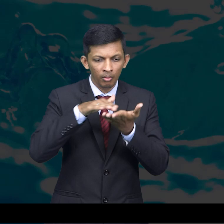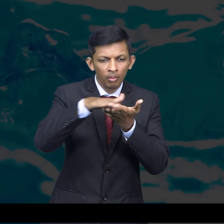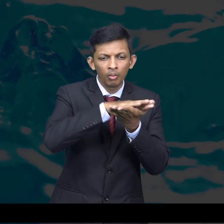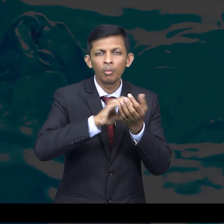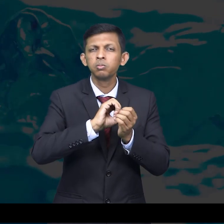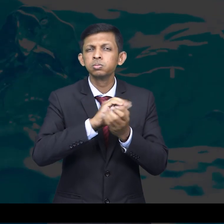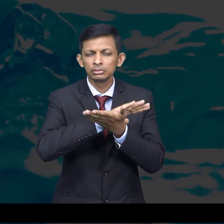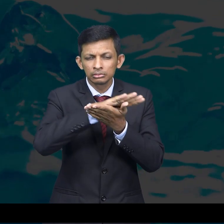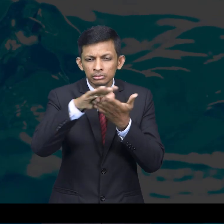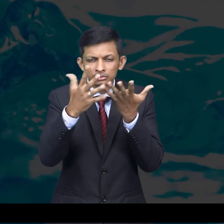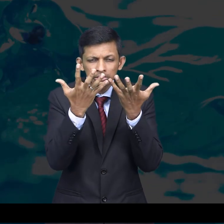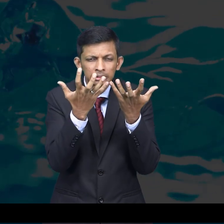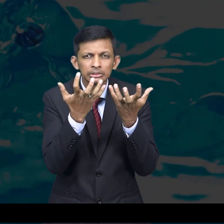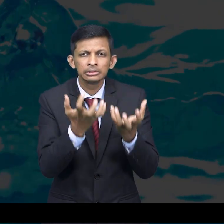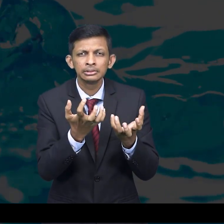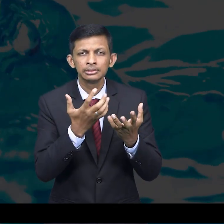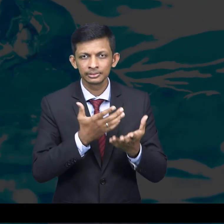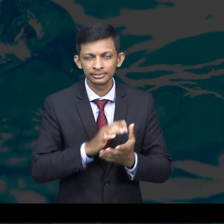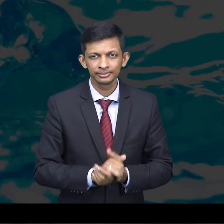सूखा,